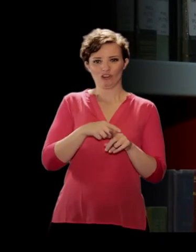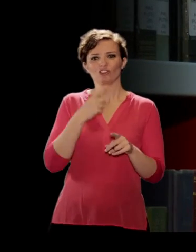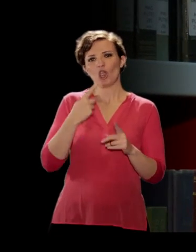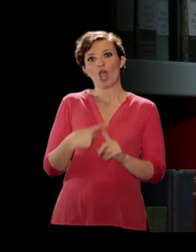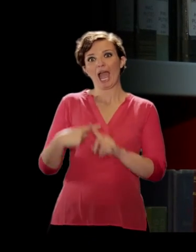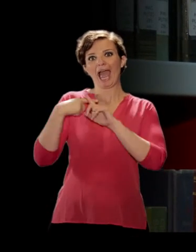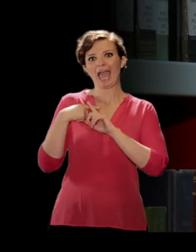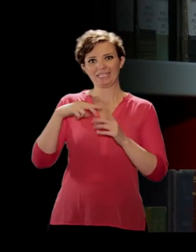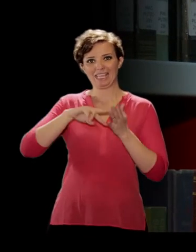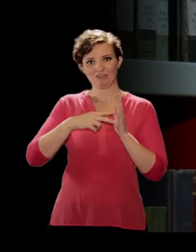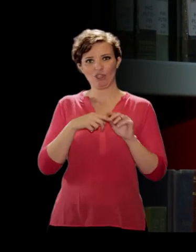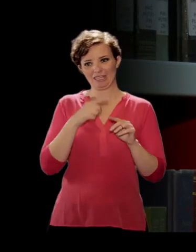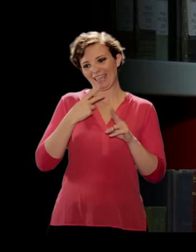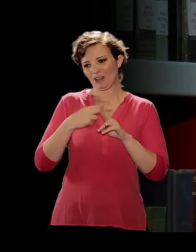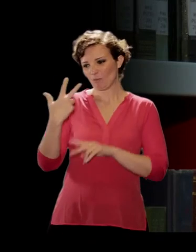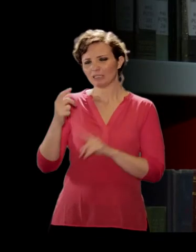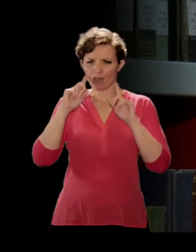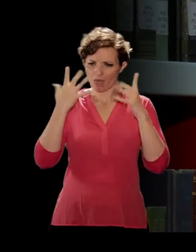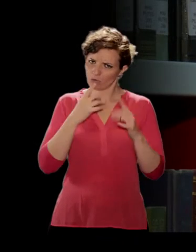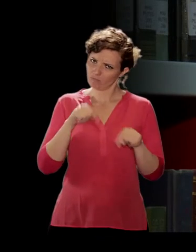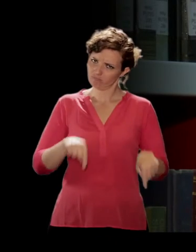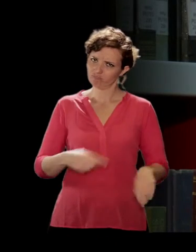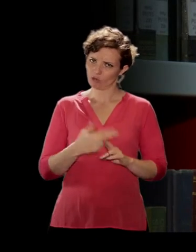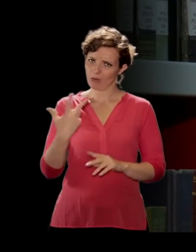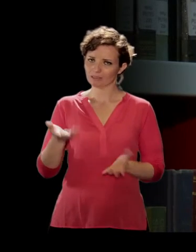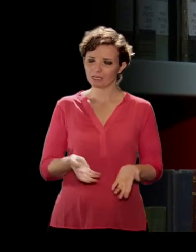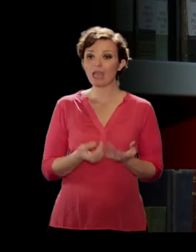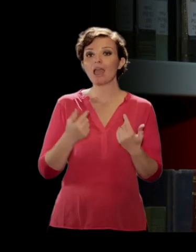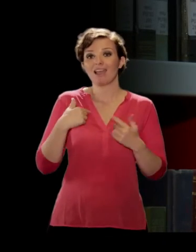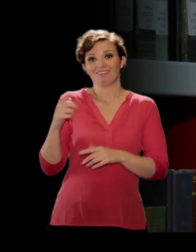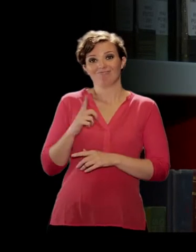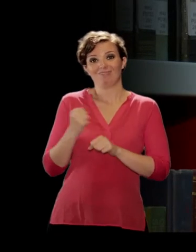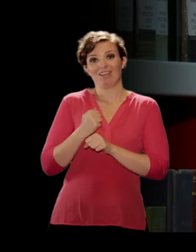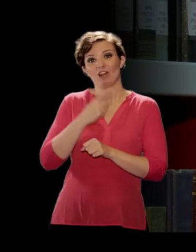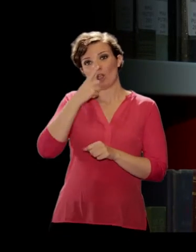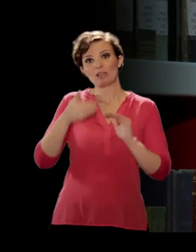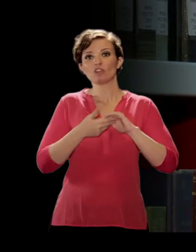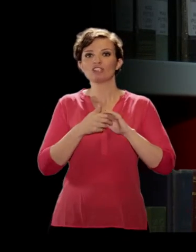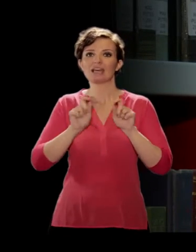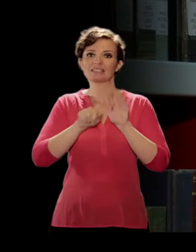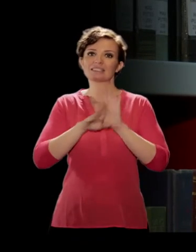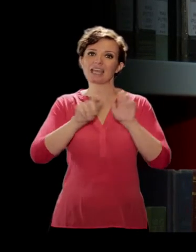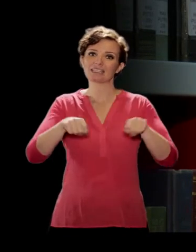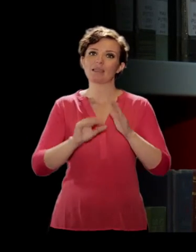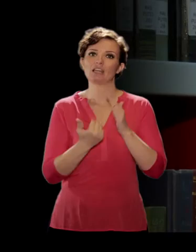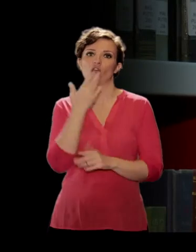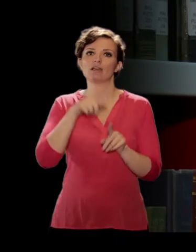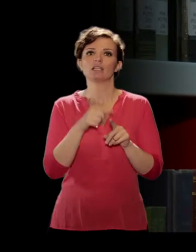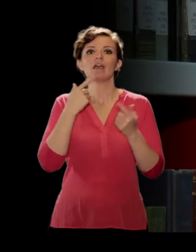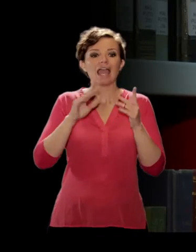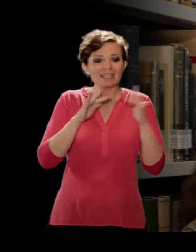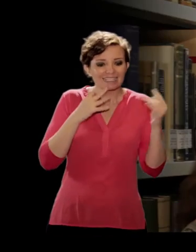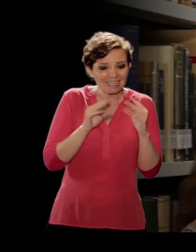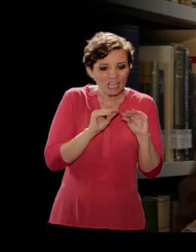di Filo, un ex ingegnere di Roma 3, laureato qui a Roma 3 e noi lavoriamo come società, come startup innovativa nel campo dell'internet delle